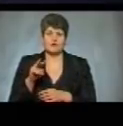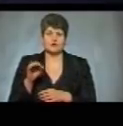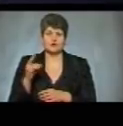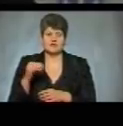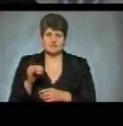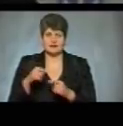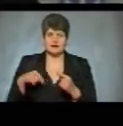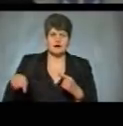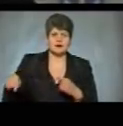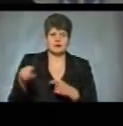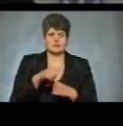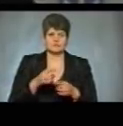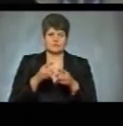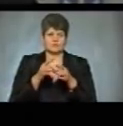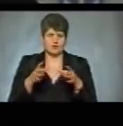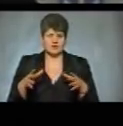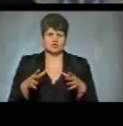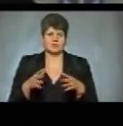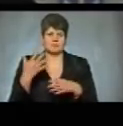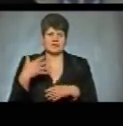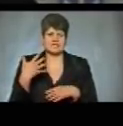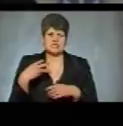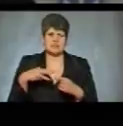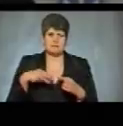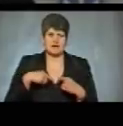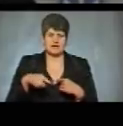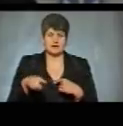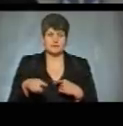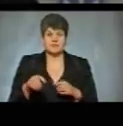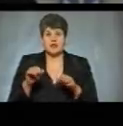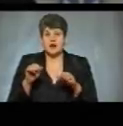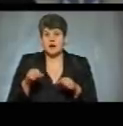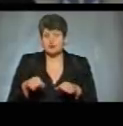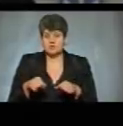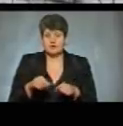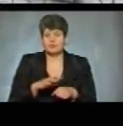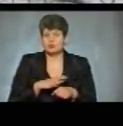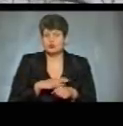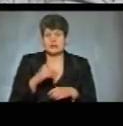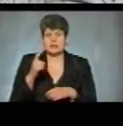ураження осколками гранати – 50 метрів, радіус можливого ураження – 100.